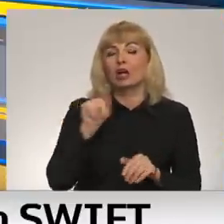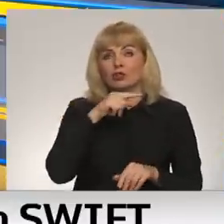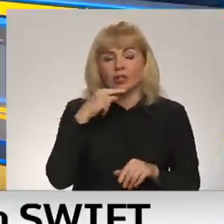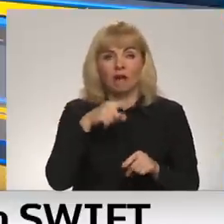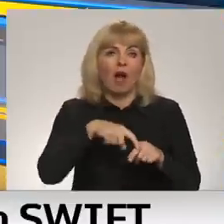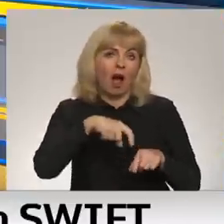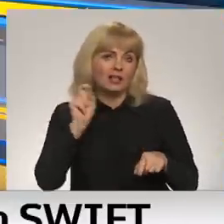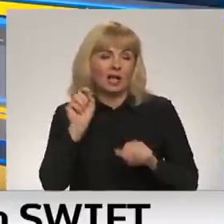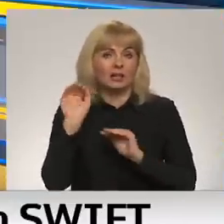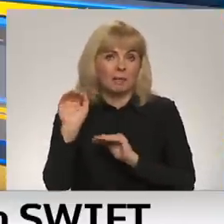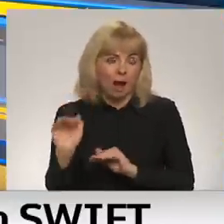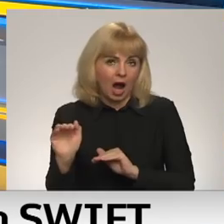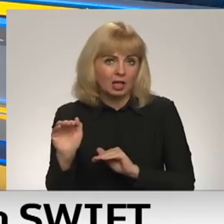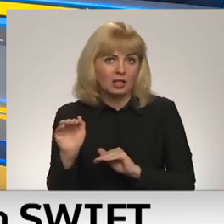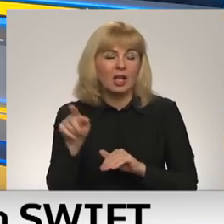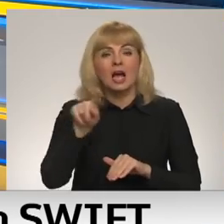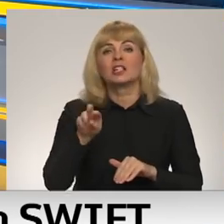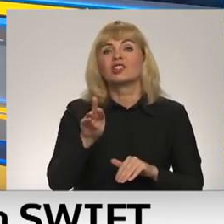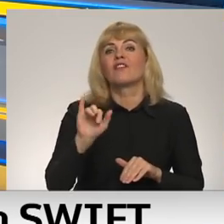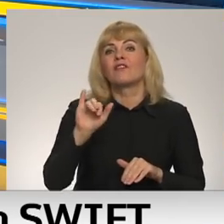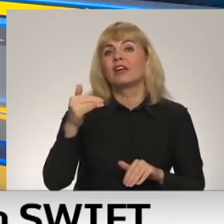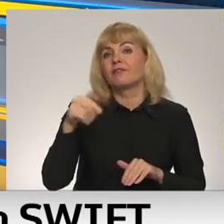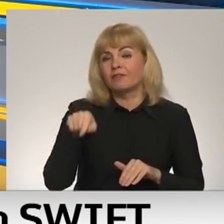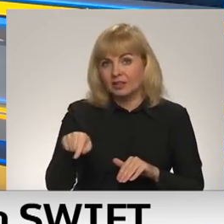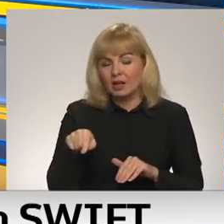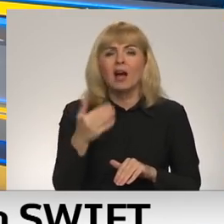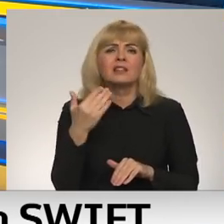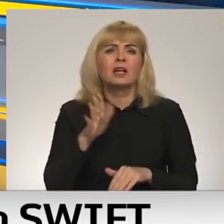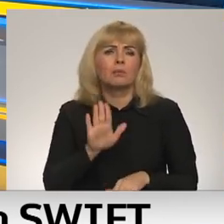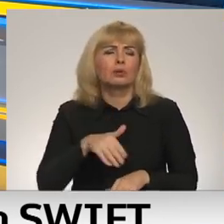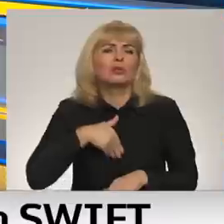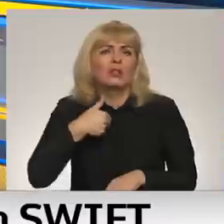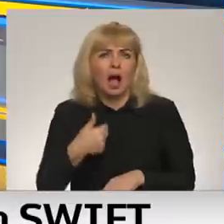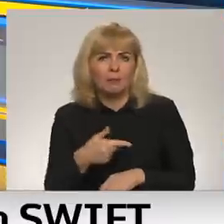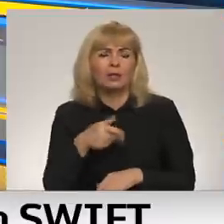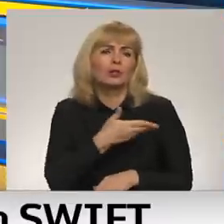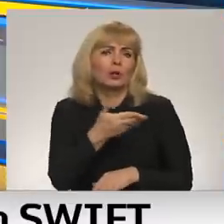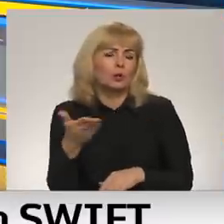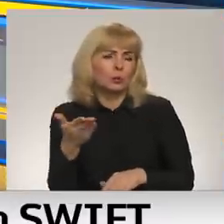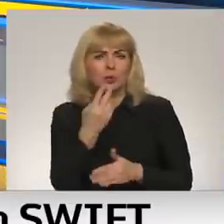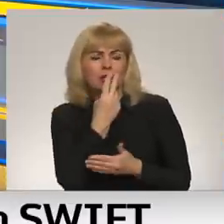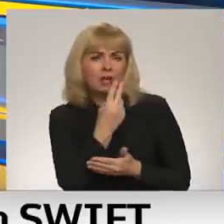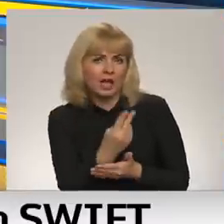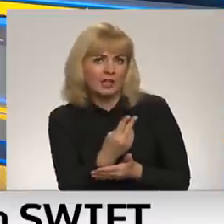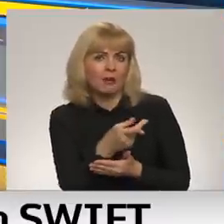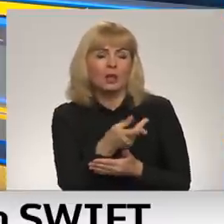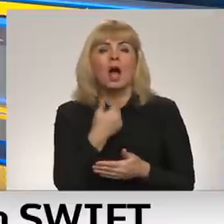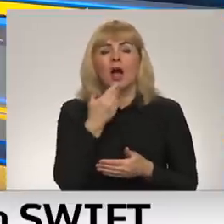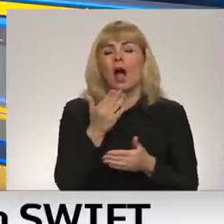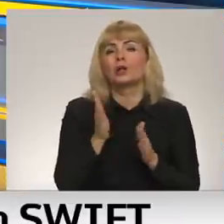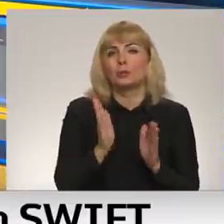atslēgt vairākas bankas no SWIFT sistēmas. Cik tas būs sāpīgi un kāds ir jūsu redzējums, kad mēs redzēsim,